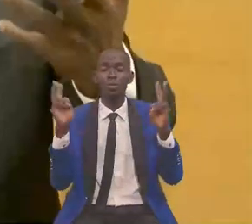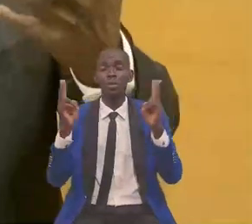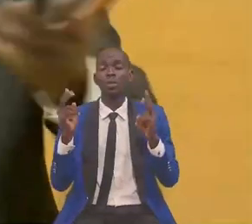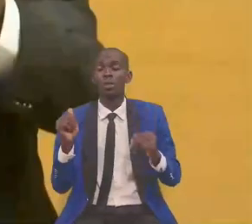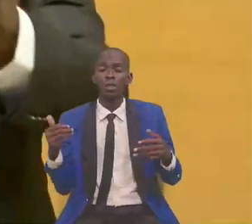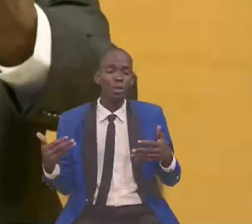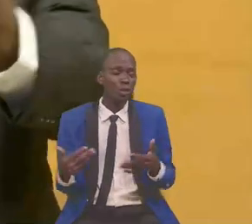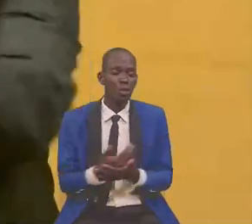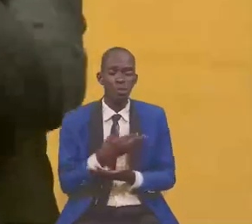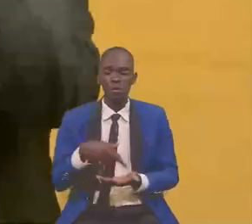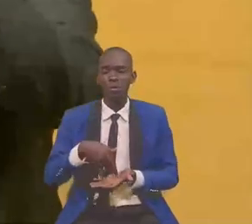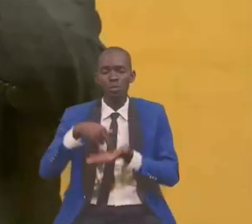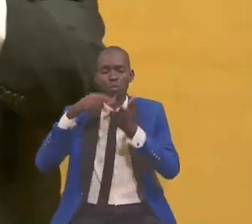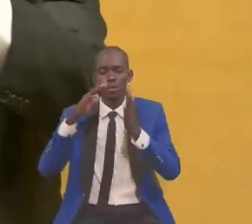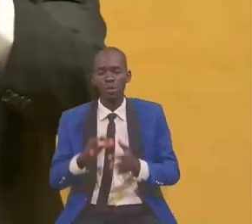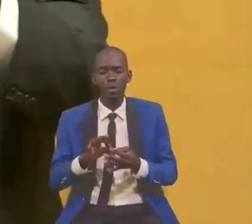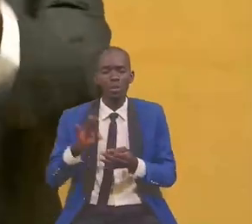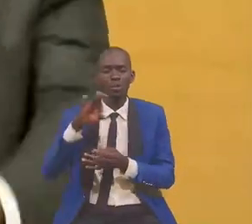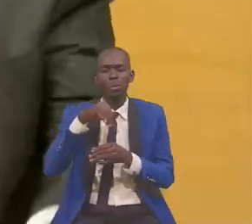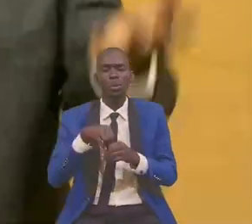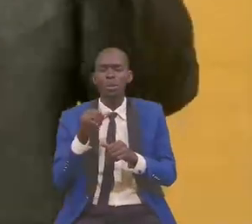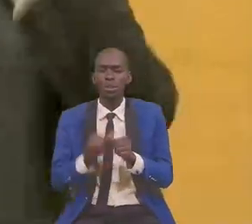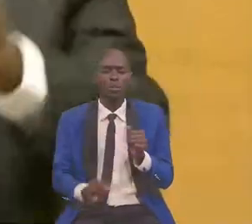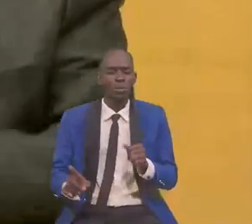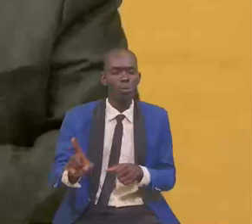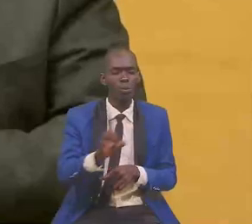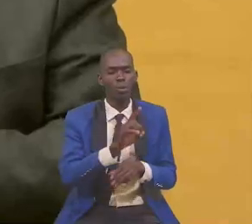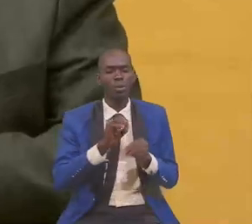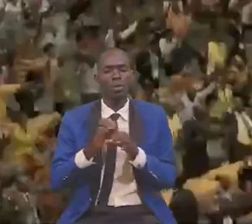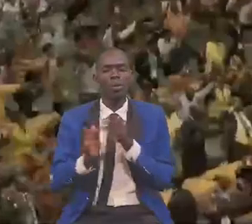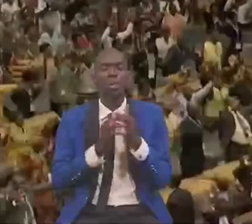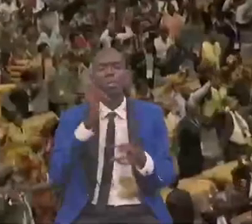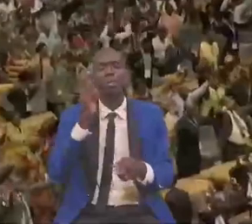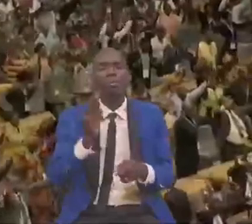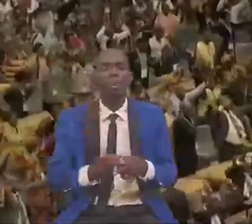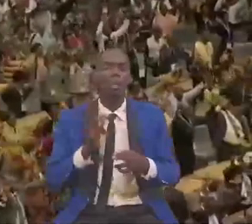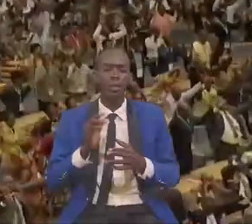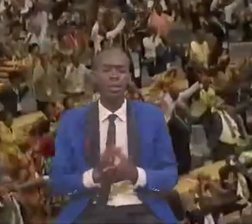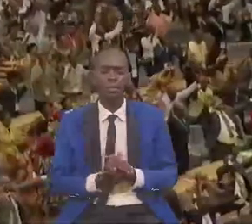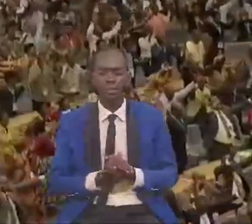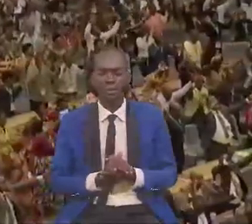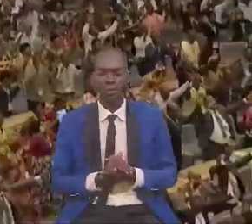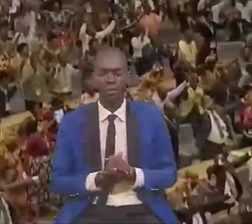et de nouveaux esprits, des esprits d'ambassadeurs en nous au nom de Jésus.